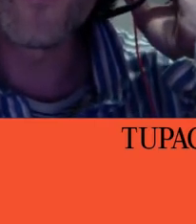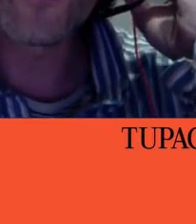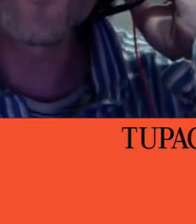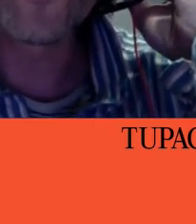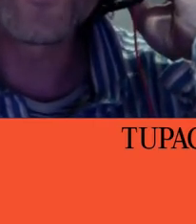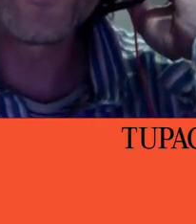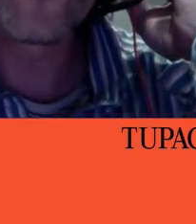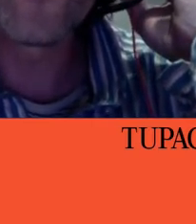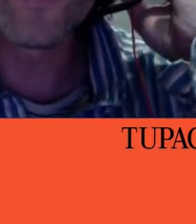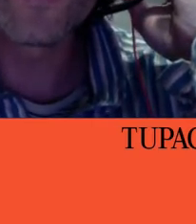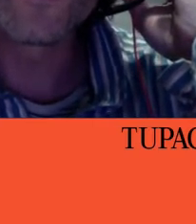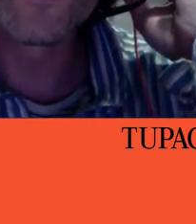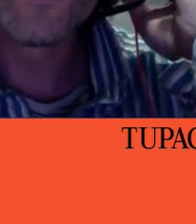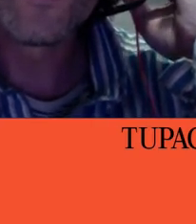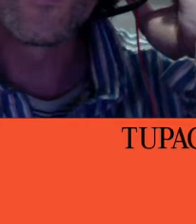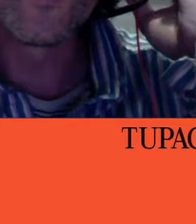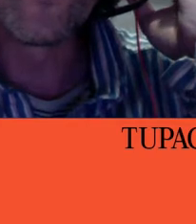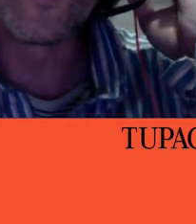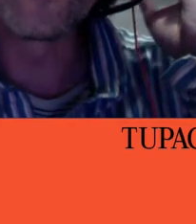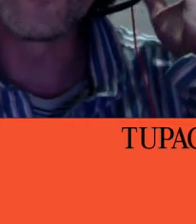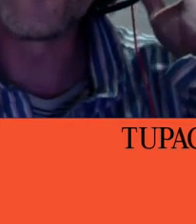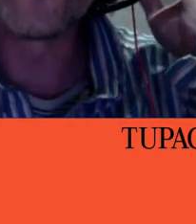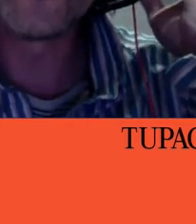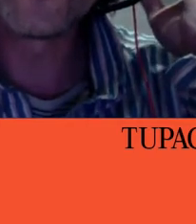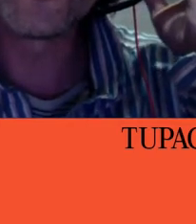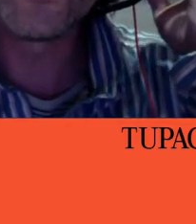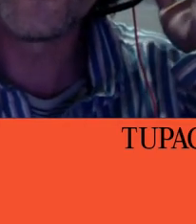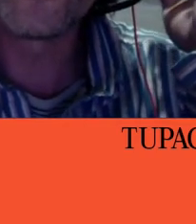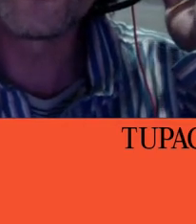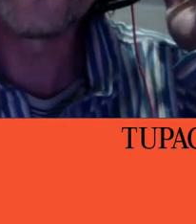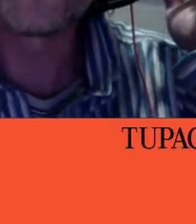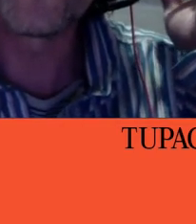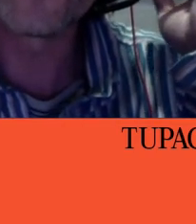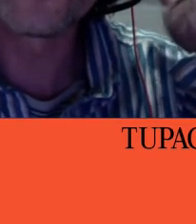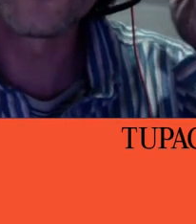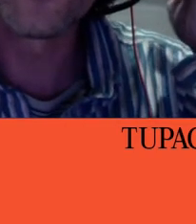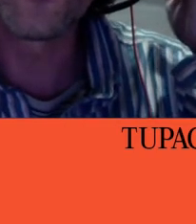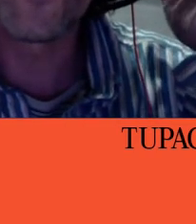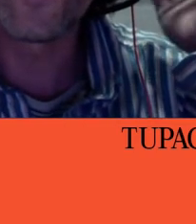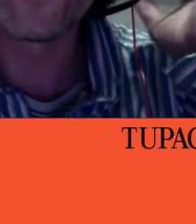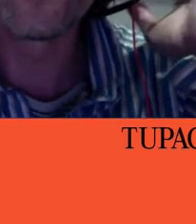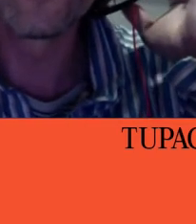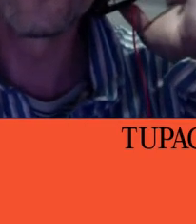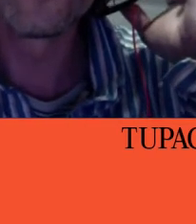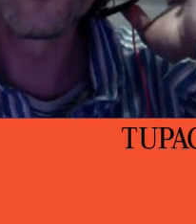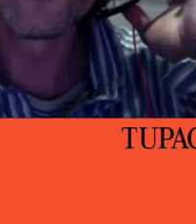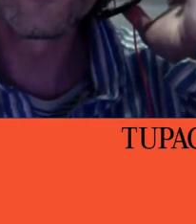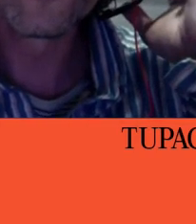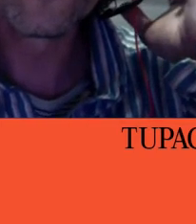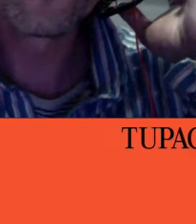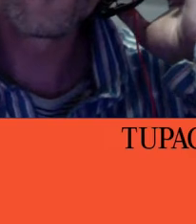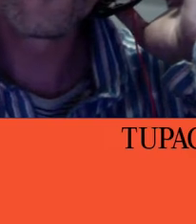the same here for us, for me, Will, and for Mareya, that what we have to do is to keep, continue the processes going.